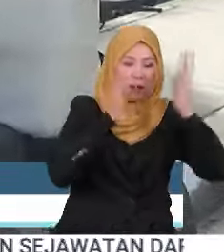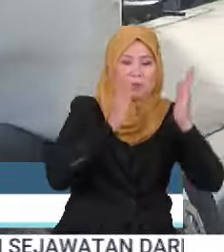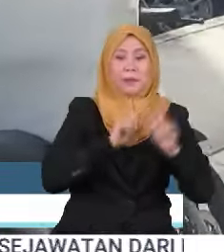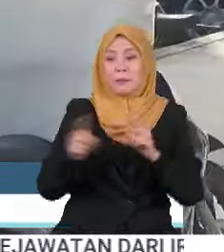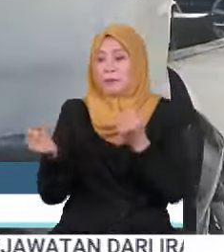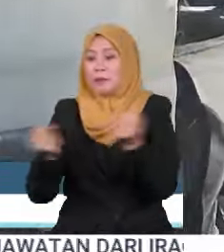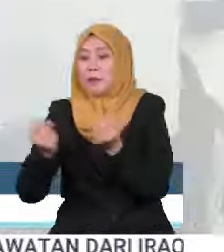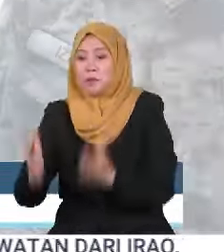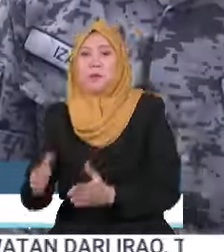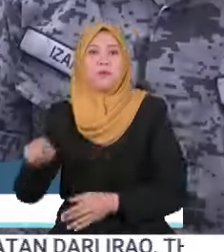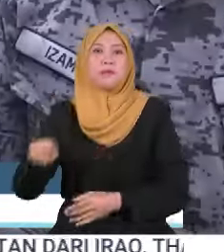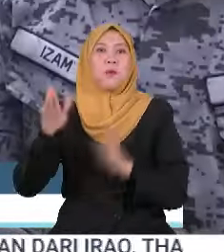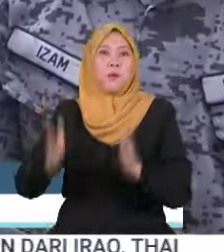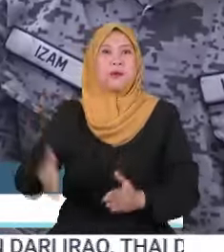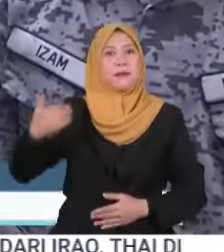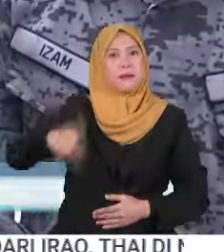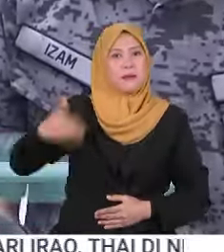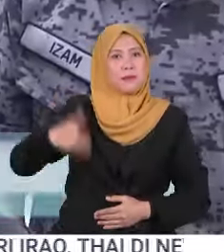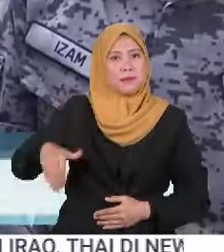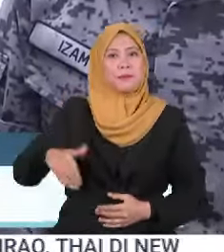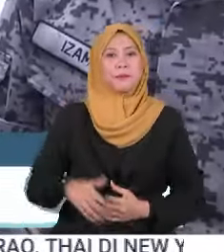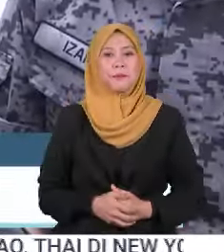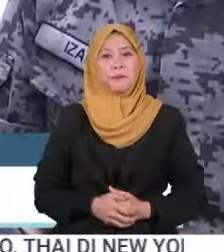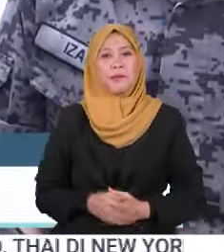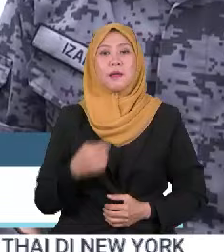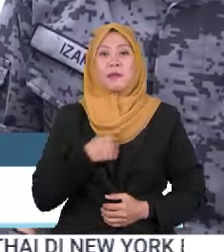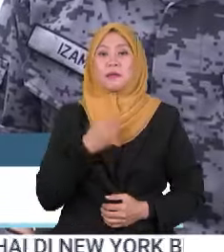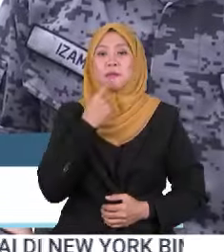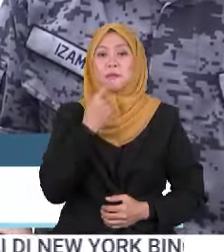asing. Saya menyuruhlah kepada